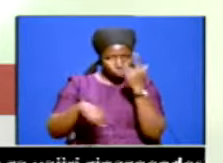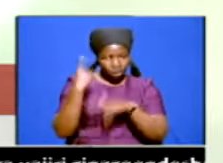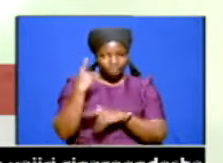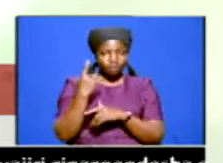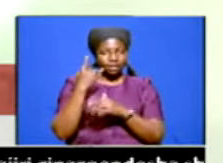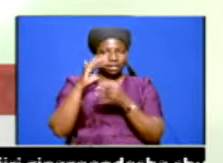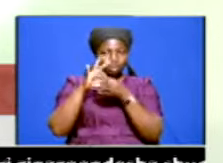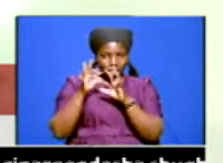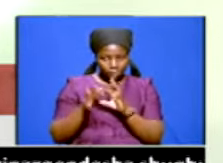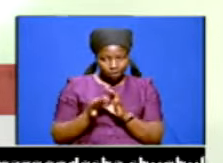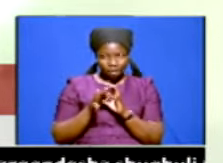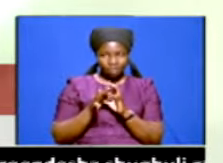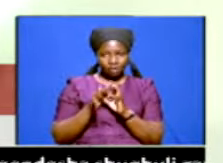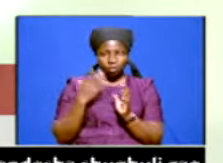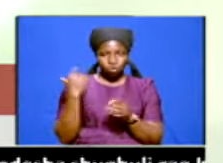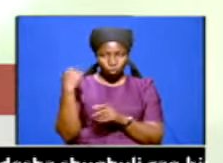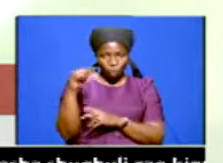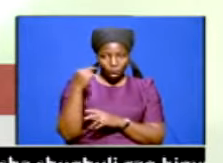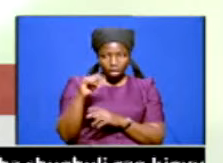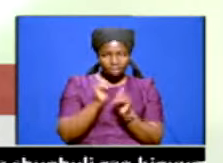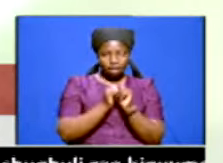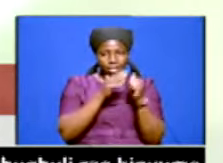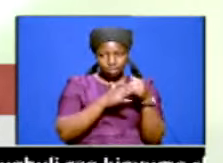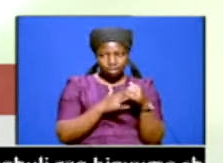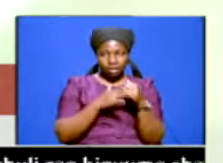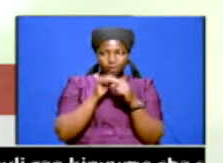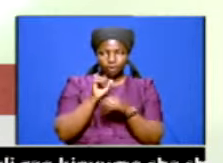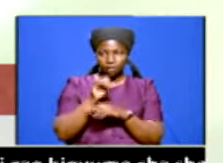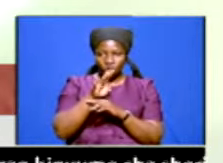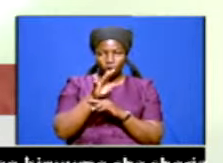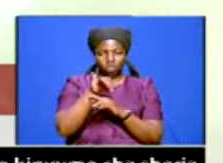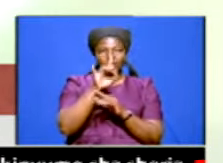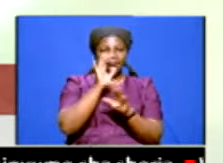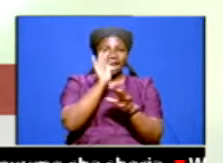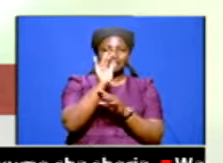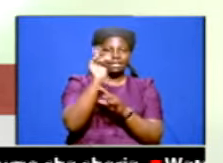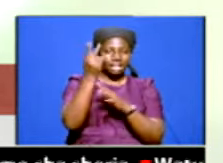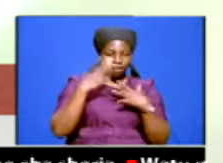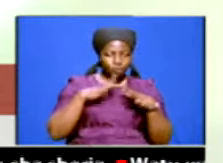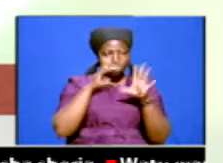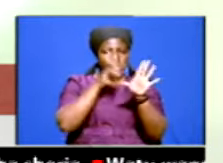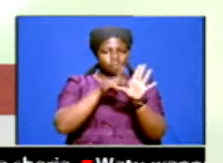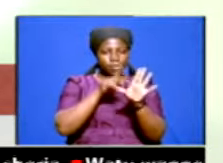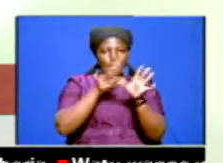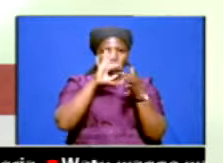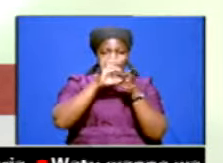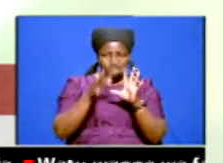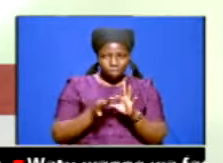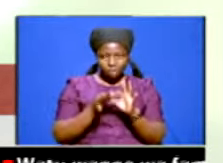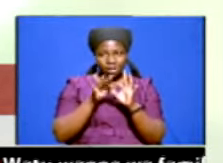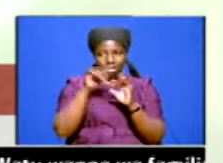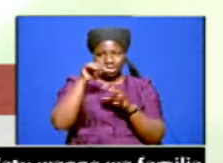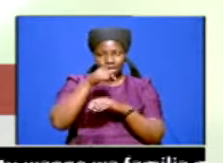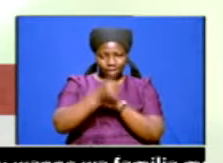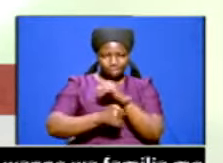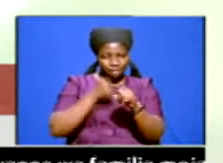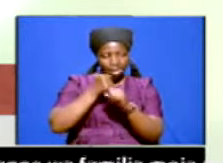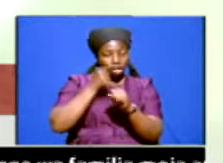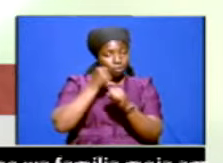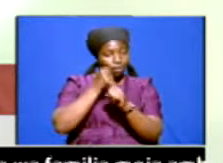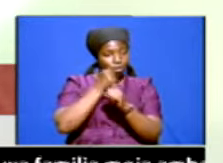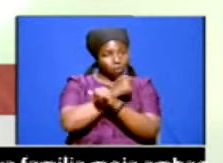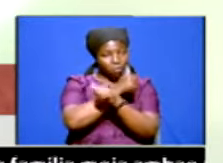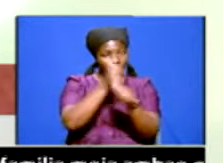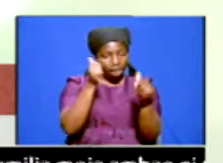1968 kunradhi, aliwasihi wanariadha wa Kenya watakaoshiriki kwenye michezo ya Olimpiki mjini Tokyo mwaka huu kufanya wawezavyo